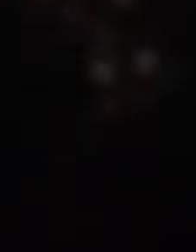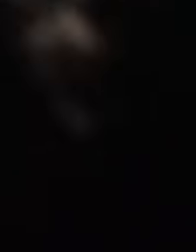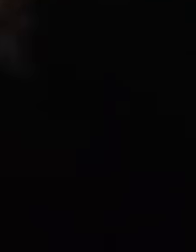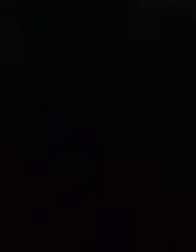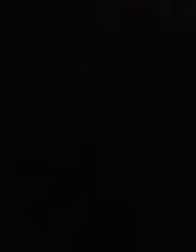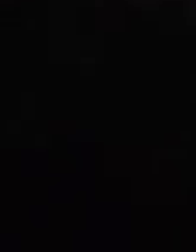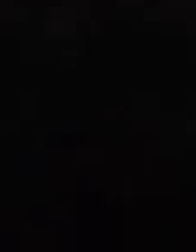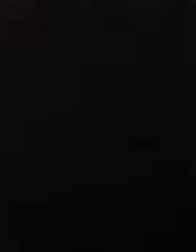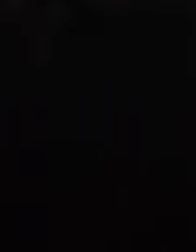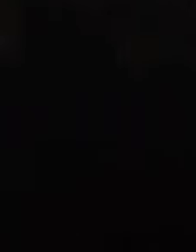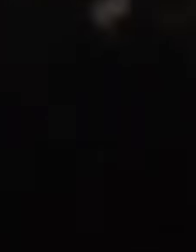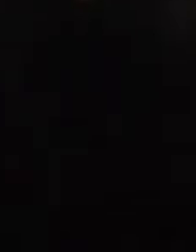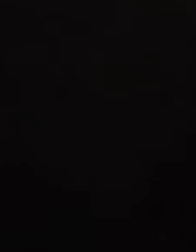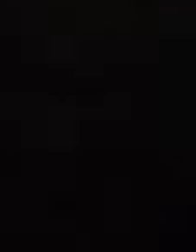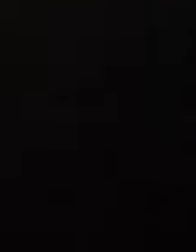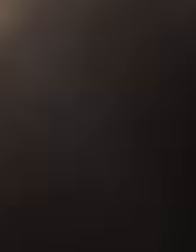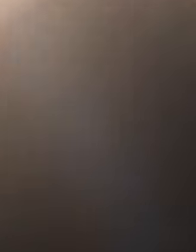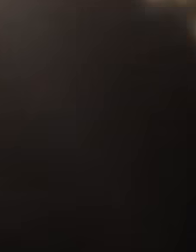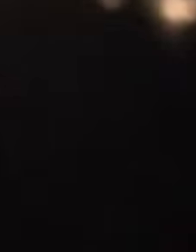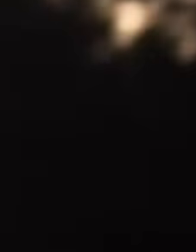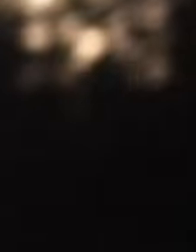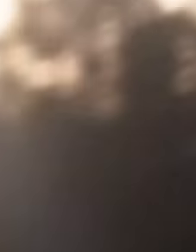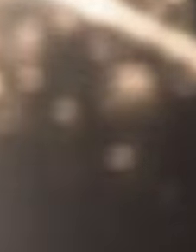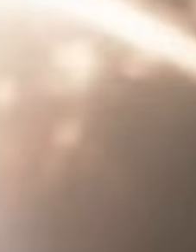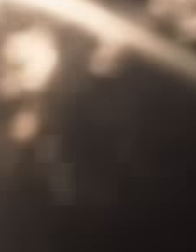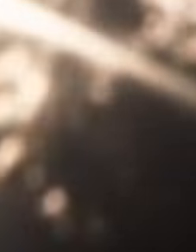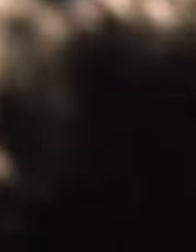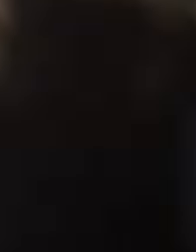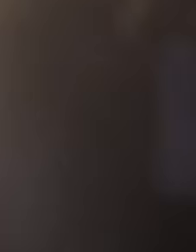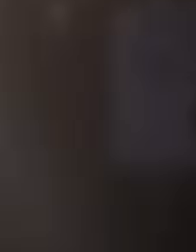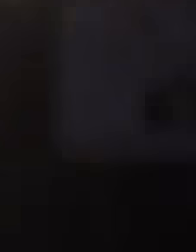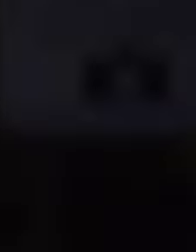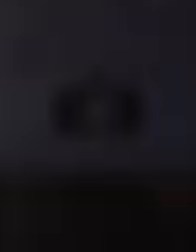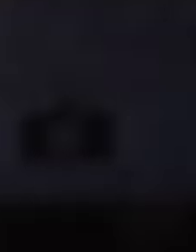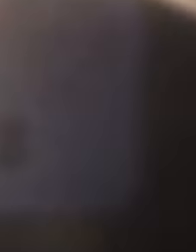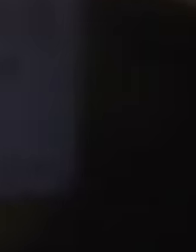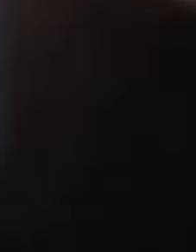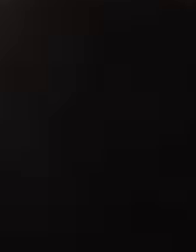이게 무슨 이야기냐 하면 여러분이 기도할 때 주야